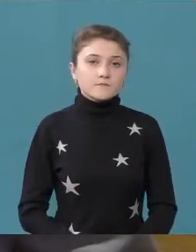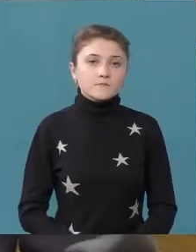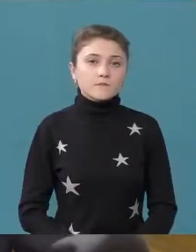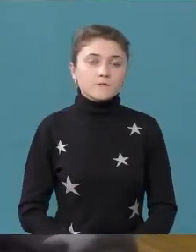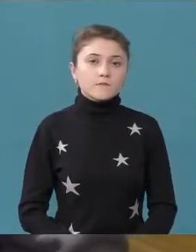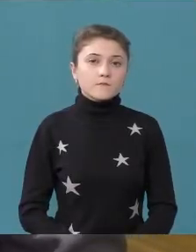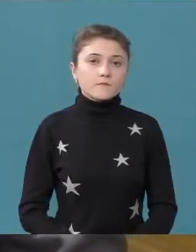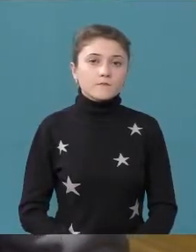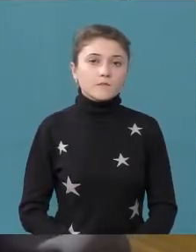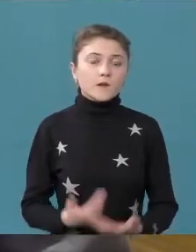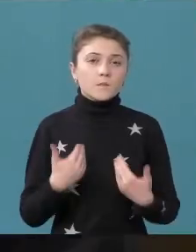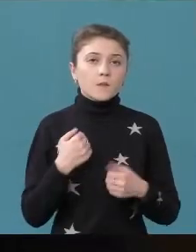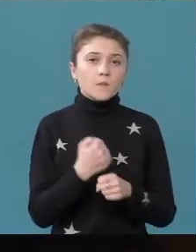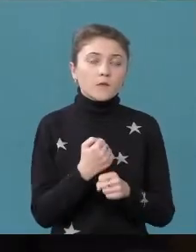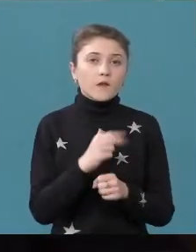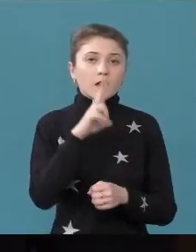Ми над фільмом працювали 3 роки.